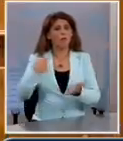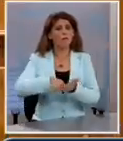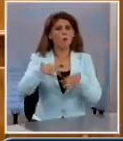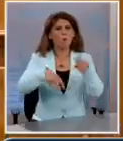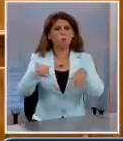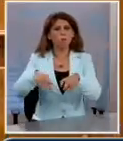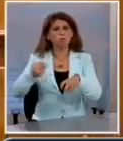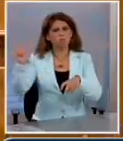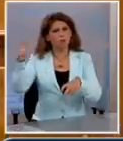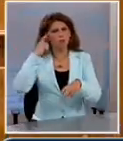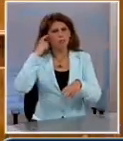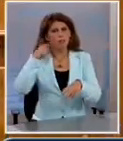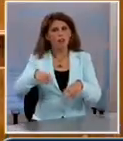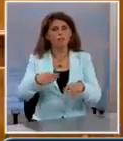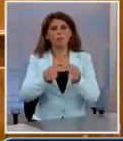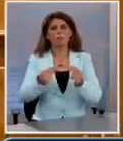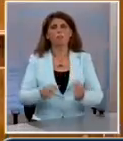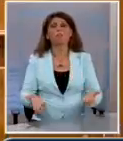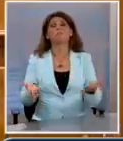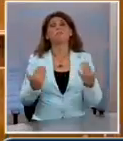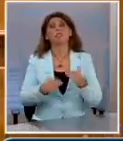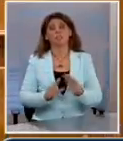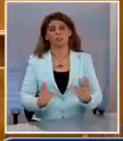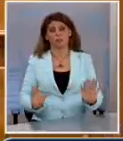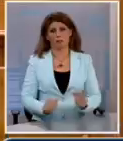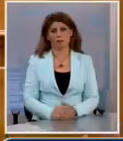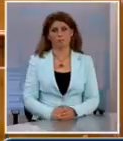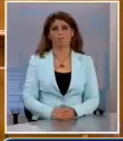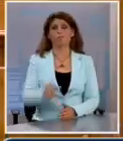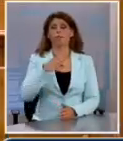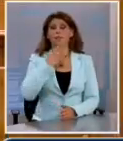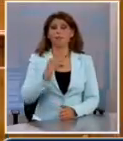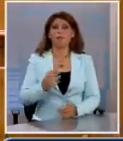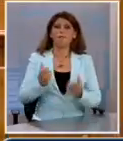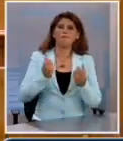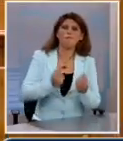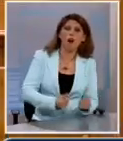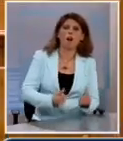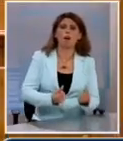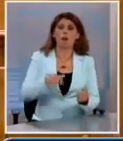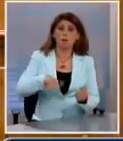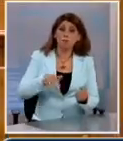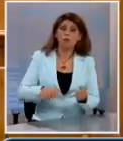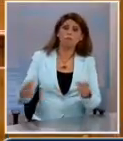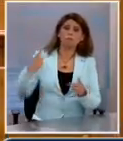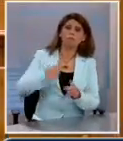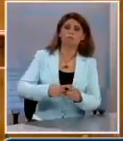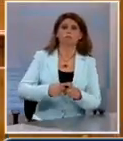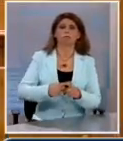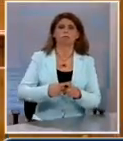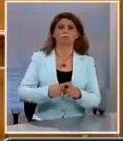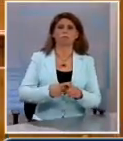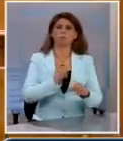ίδιοι γνωρίζουν ότι δεν θα έχει τα αναμενόμενα αποτελέσματα. Και γι' αυτό και μας φορτώνουν από τώρα με πρόσθετα μέτρα κάβα